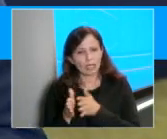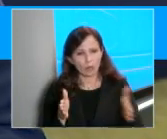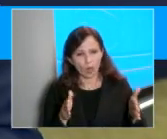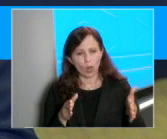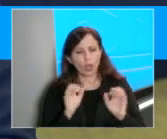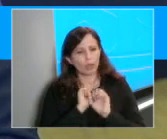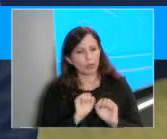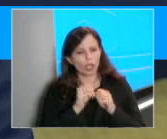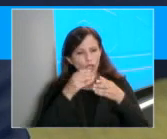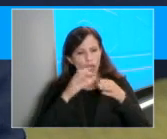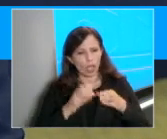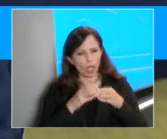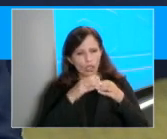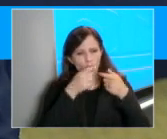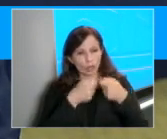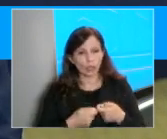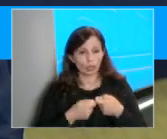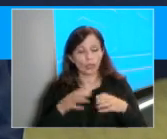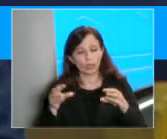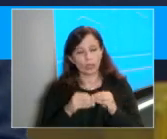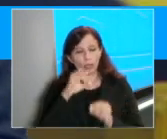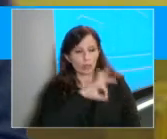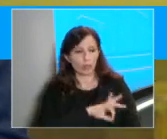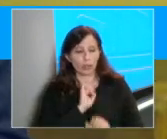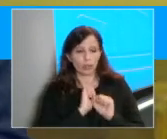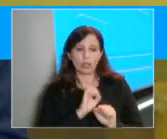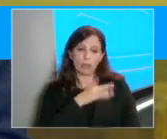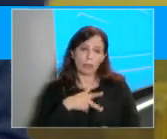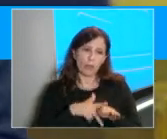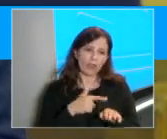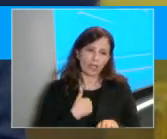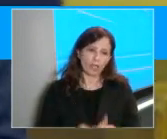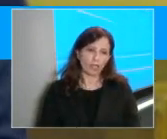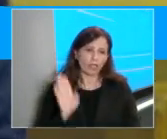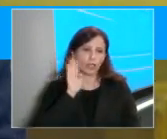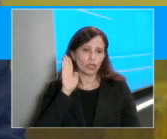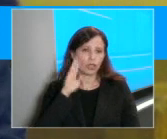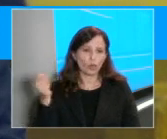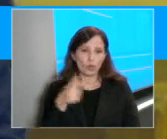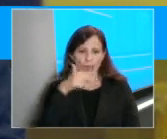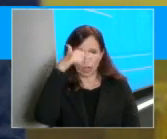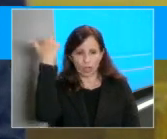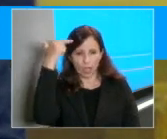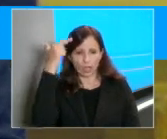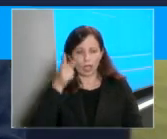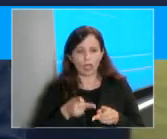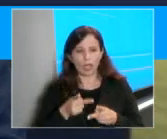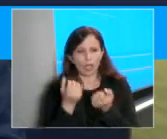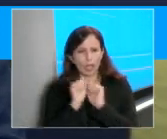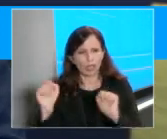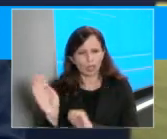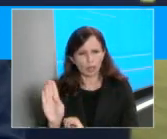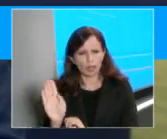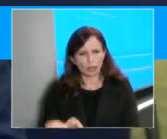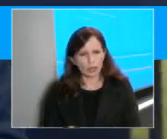עם תמיכה שם שותפת, תמיכה בהתנגדות של ליברמן, הם לא עשו את זה. זה הדבר שהכי מפריע לי. שמעתי השבוע את גנץ מדבר על אפשרות לחנינה לנתניהו.